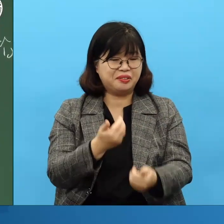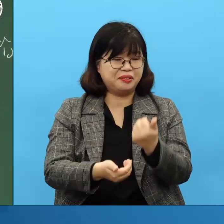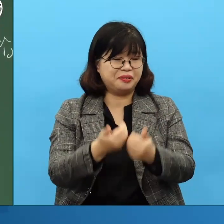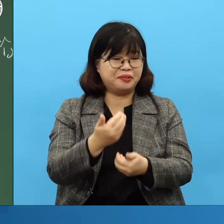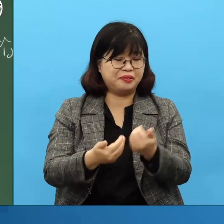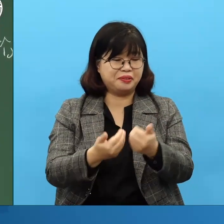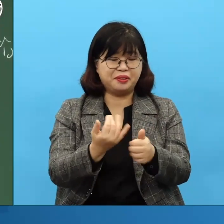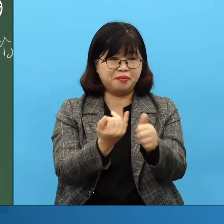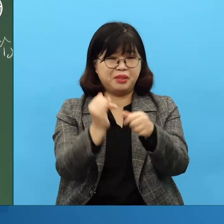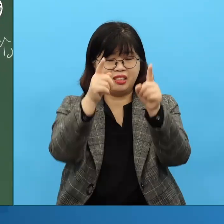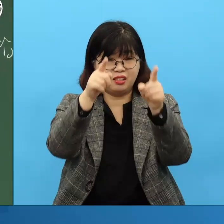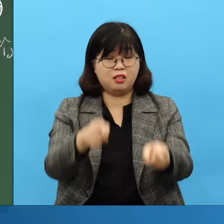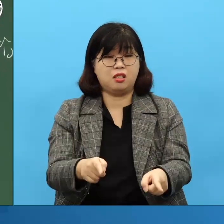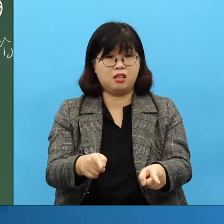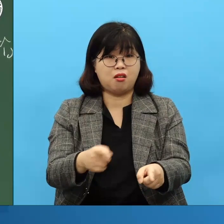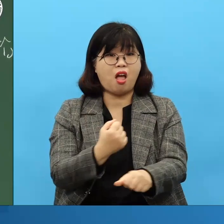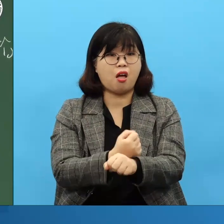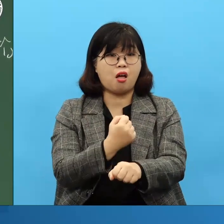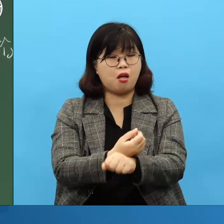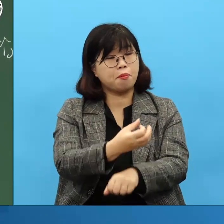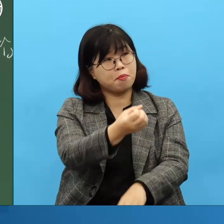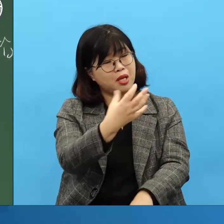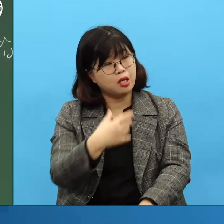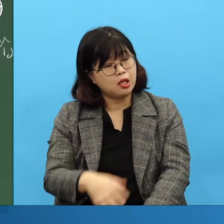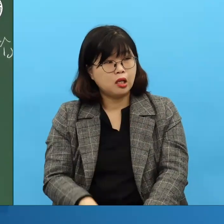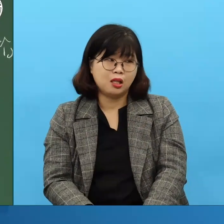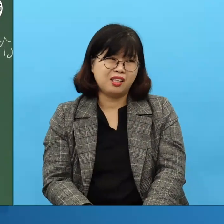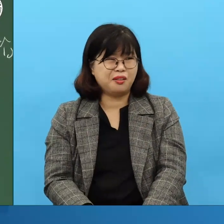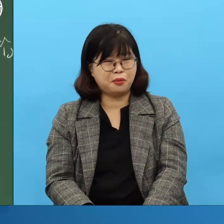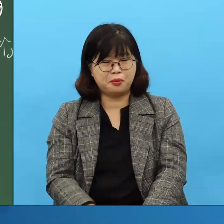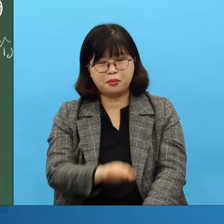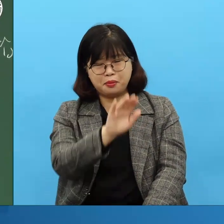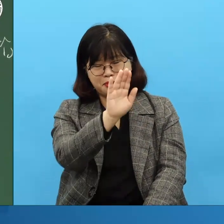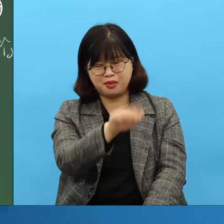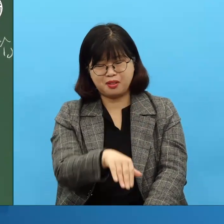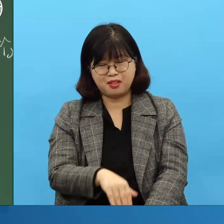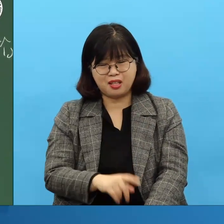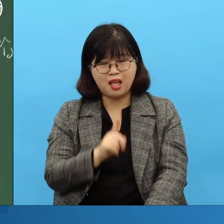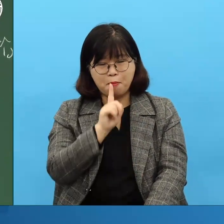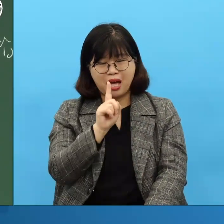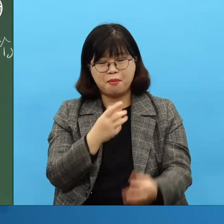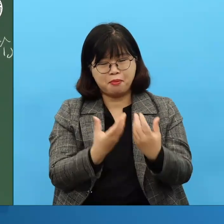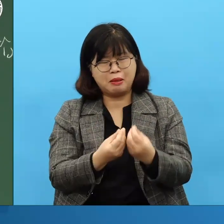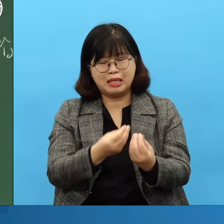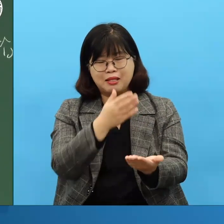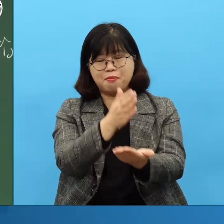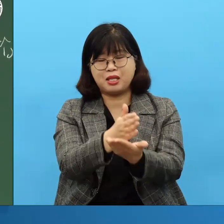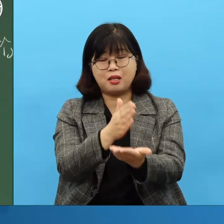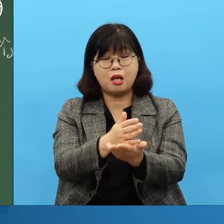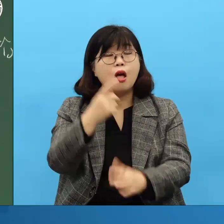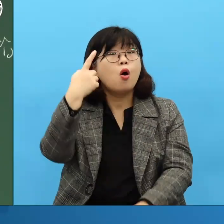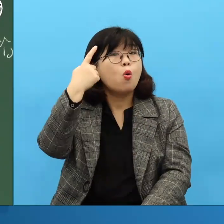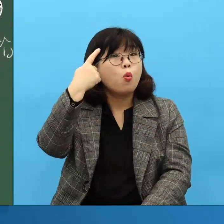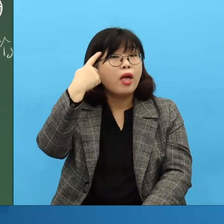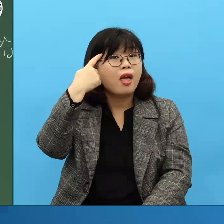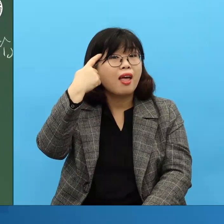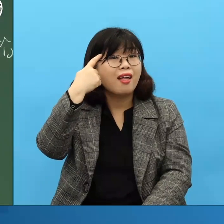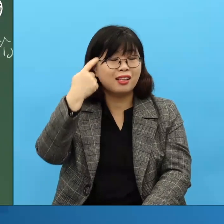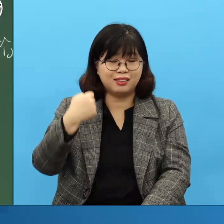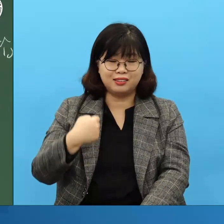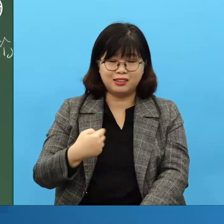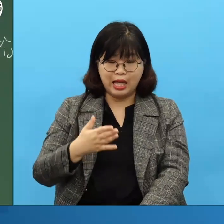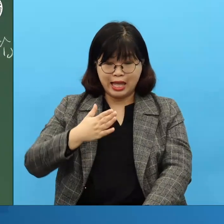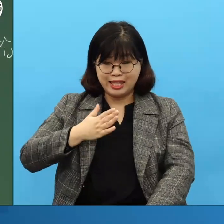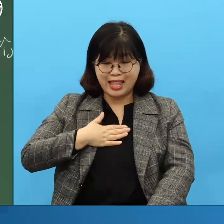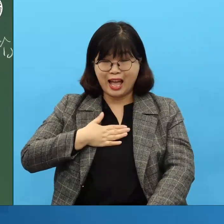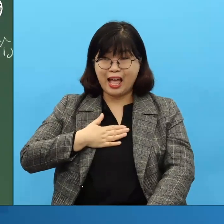사람은 지구상에 없다니까요. 둘이 똑같은 하나님 한 명 없어져야 되는데 There is no other person on the face of this earth who is just 똑같잖아요. like you. If there were two of you, one would have to